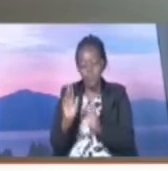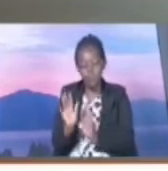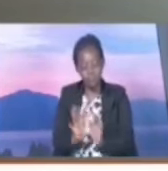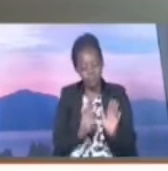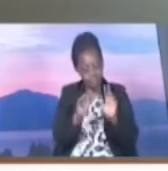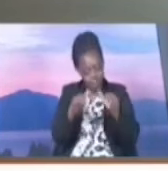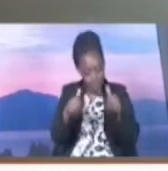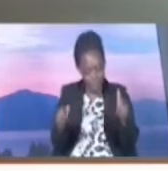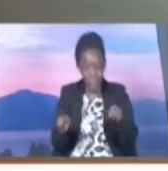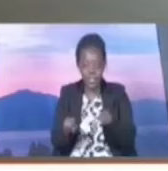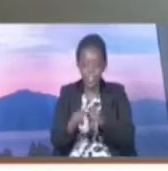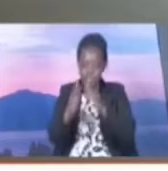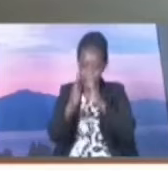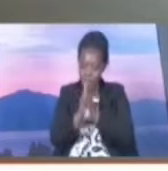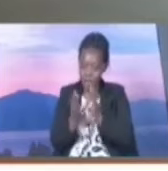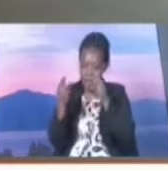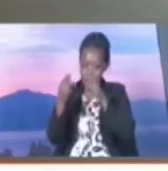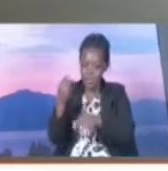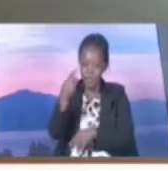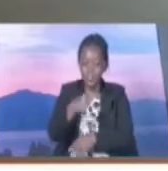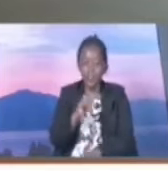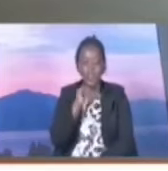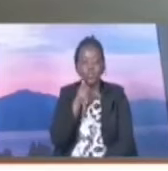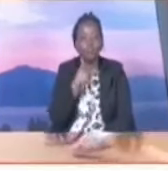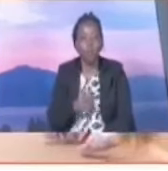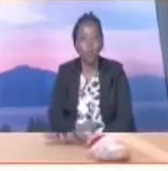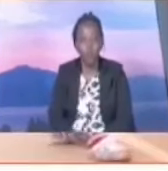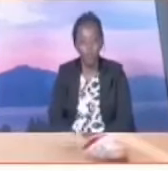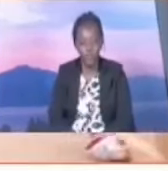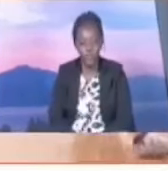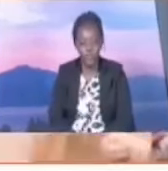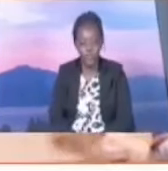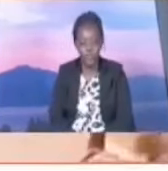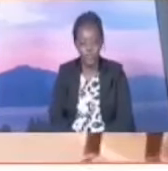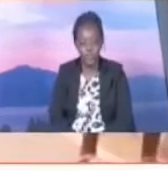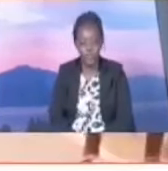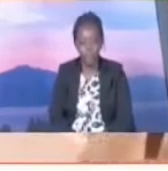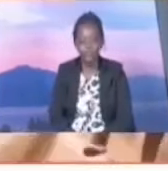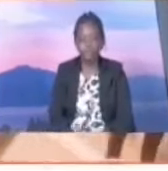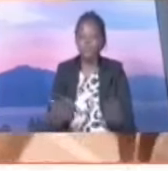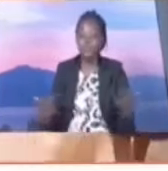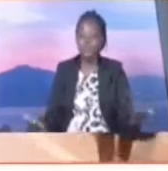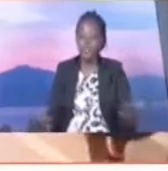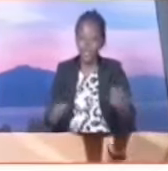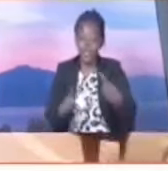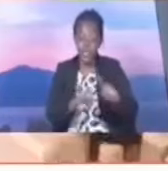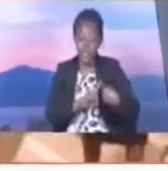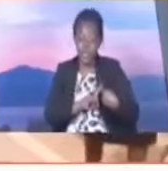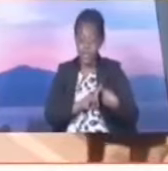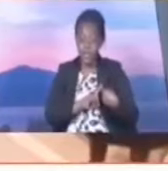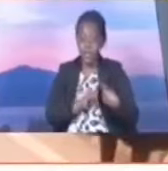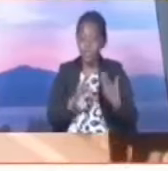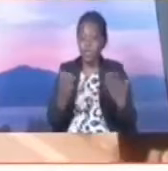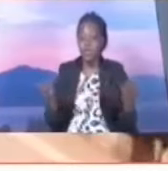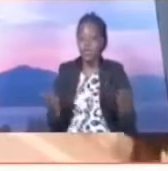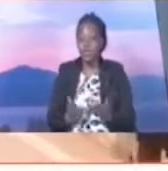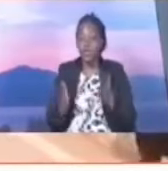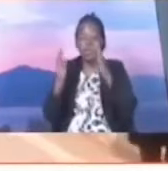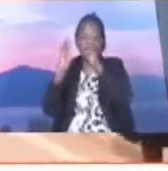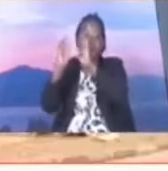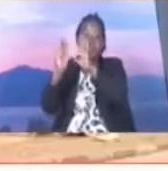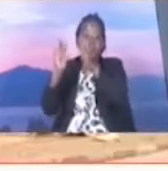era ng'okusaba kwa kubeerawo olunaku olw'enkya. Ku lutikko y'omutukuvu Paulo Namirembe wagenda okubeera